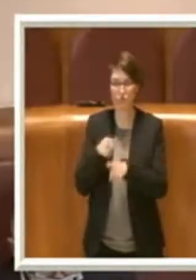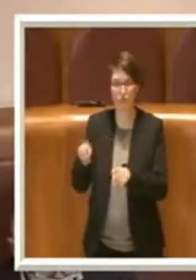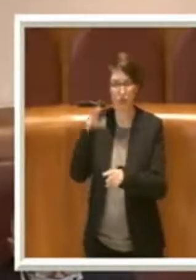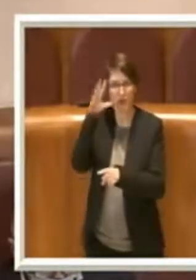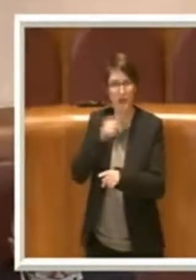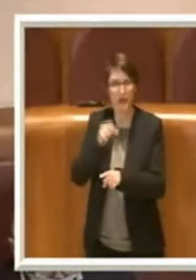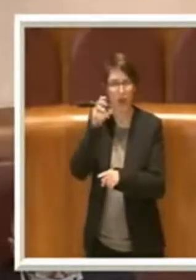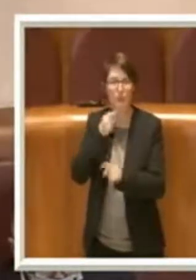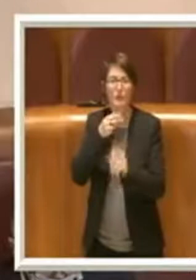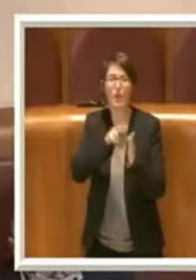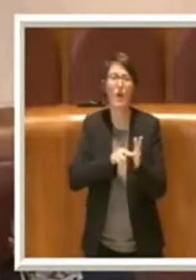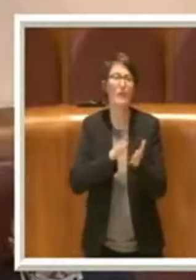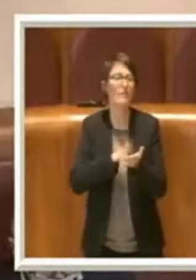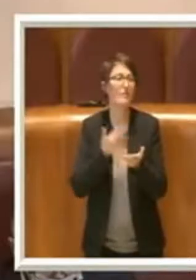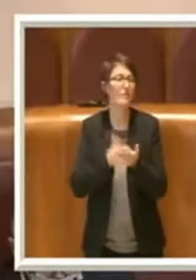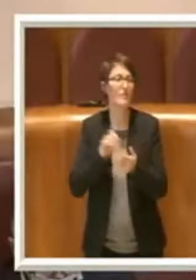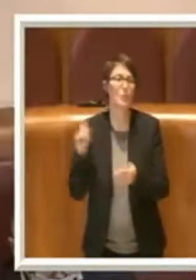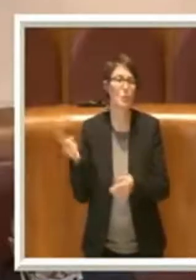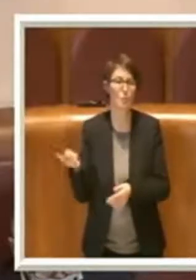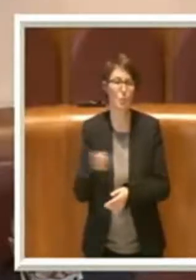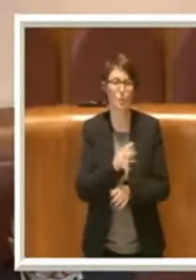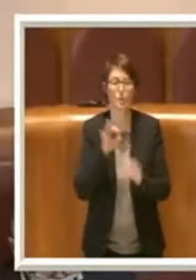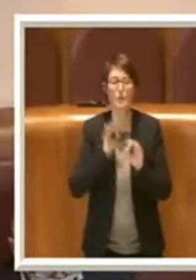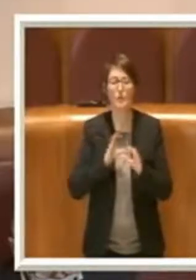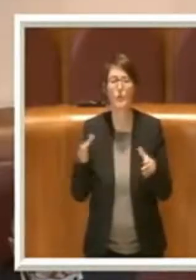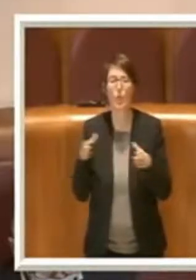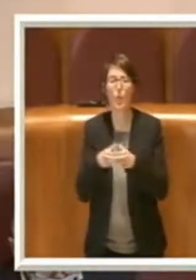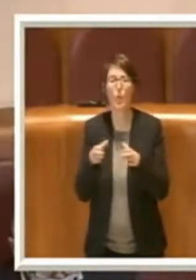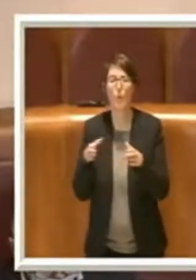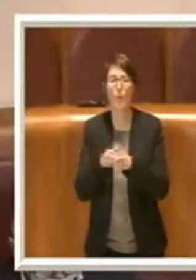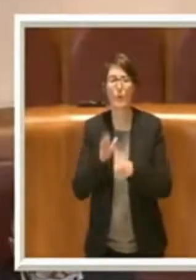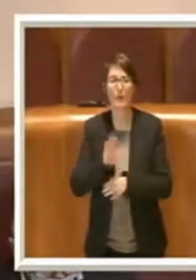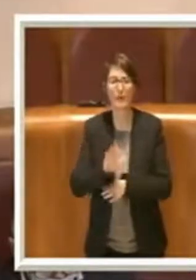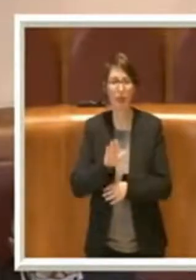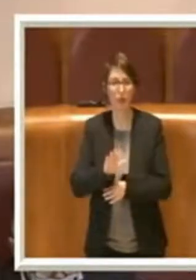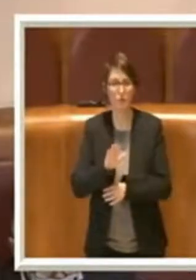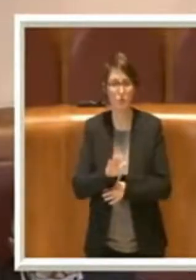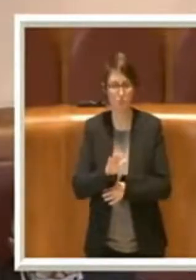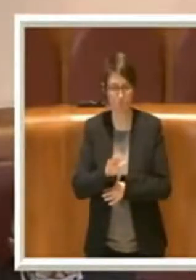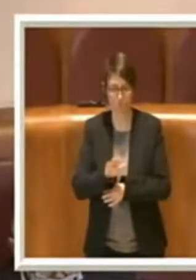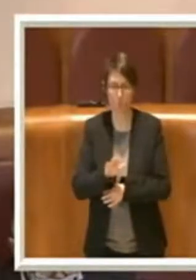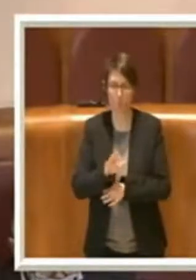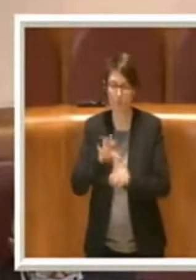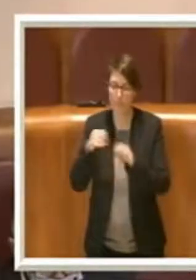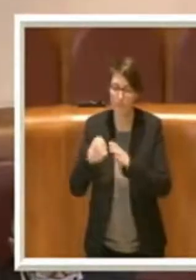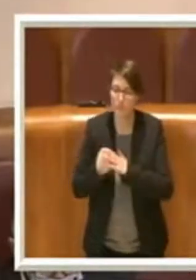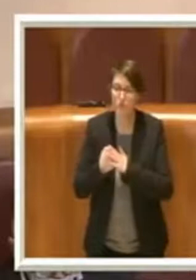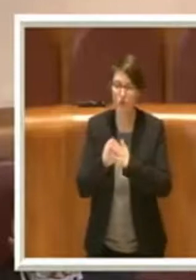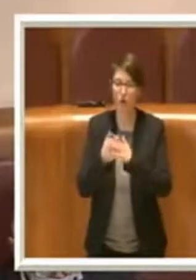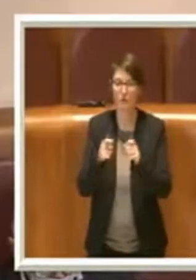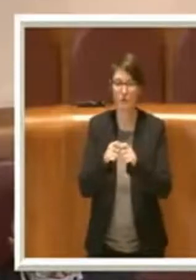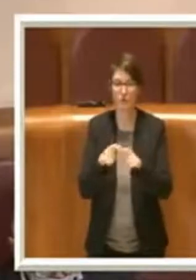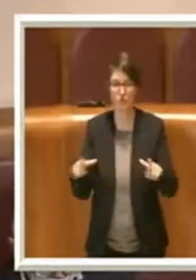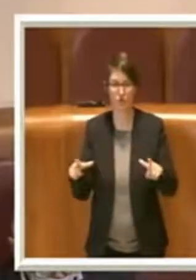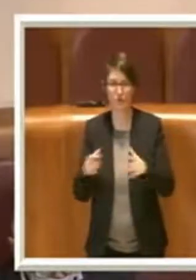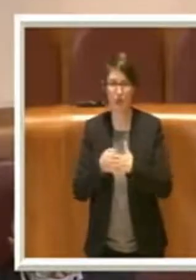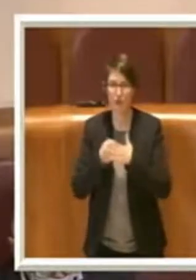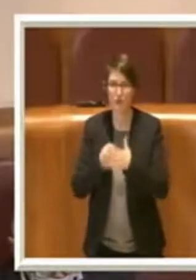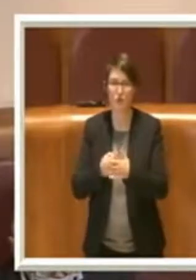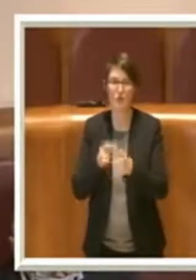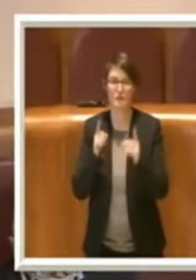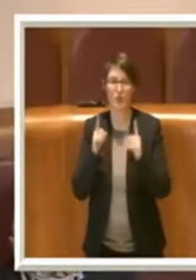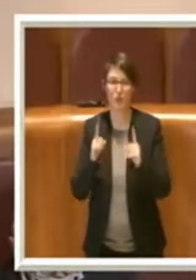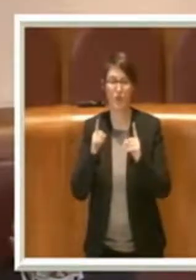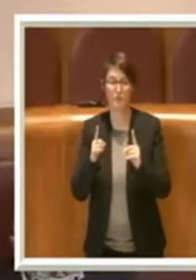regolamento di tutti, è un regolamento della comunità che va a sostegno del nostro ecosistema, della nostra città, del nostro ambiente. È